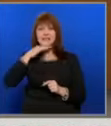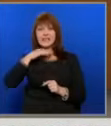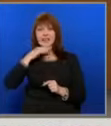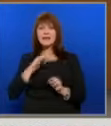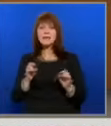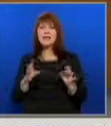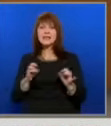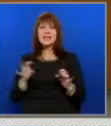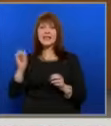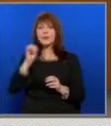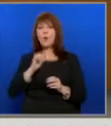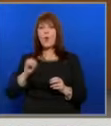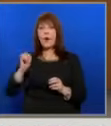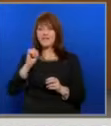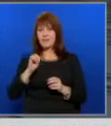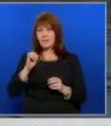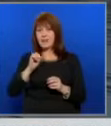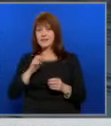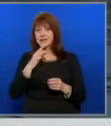средноевропейските нива на дълг към БВП.